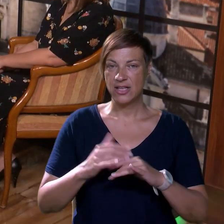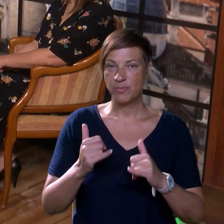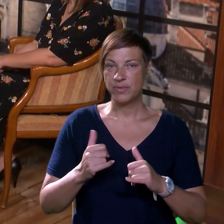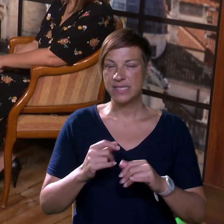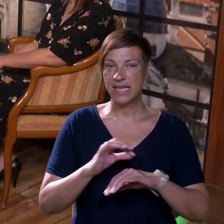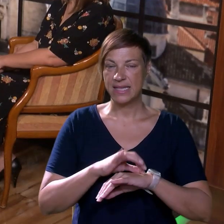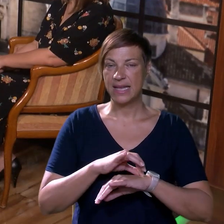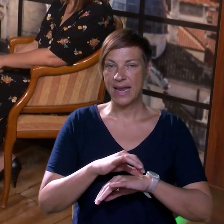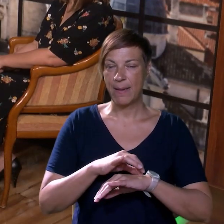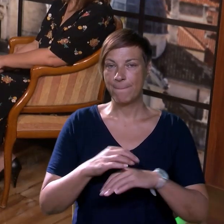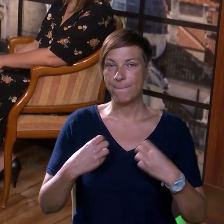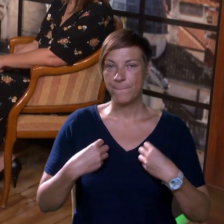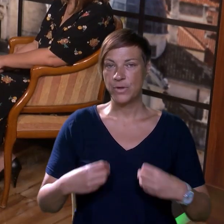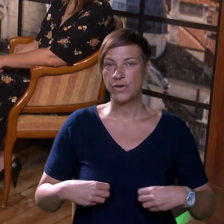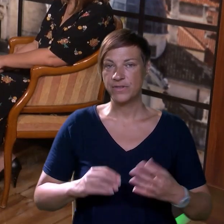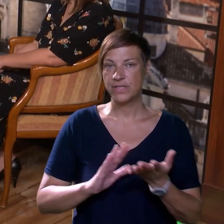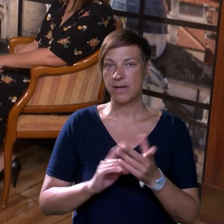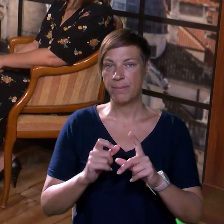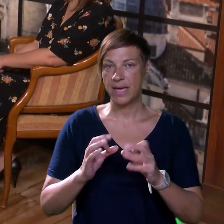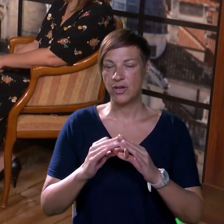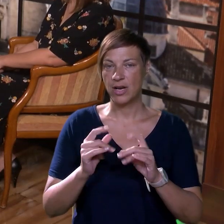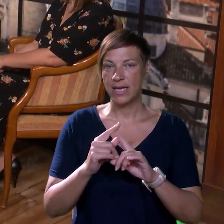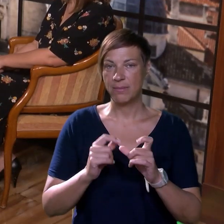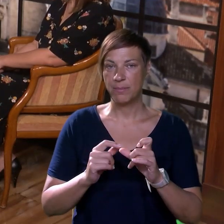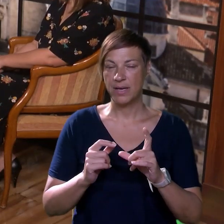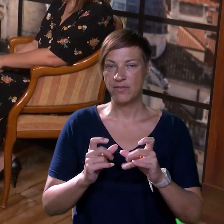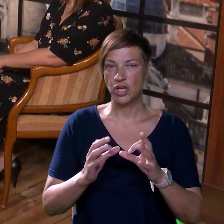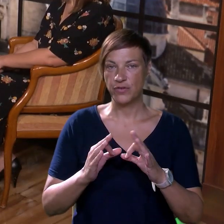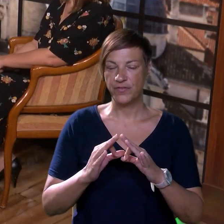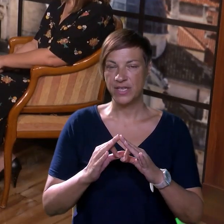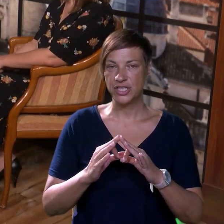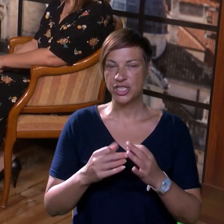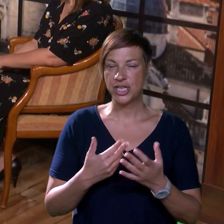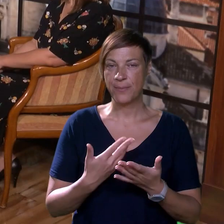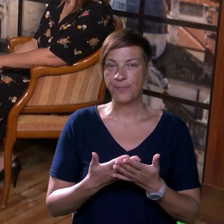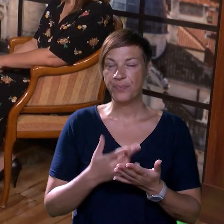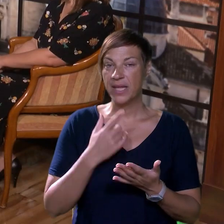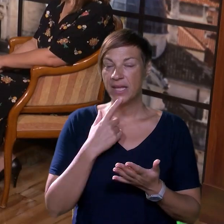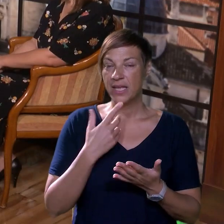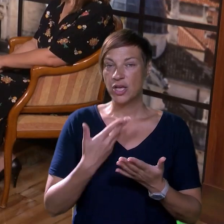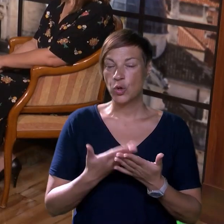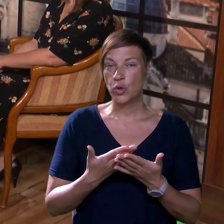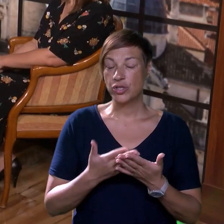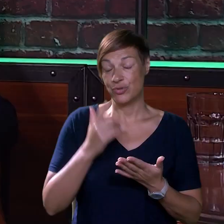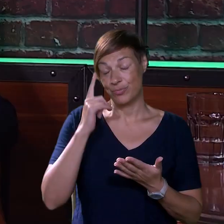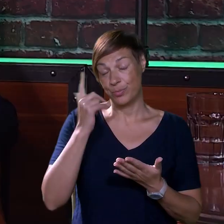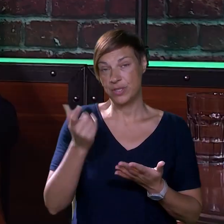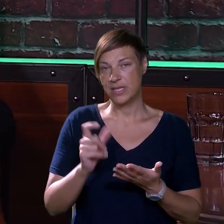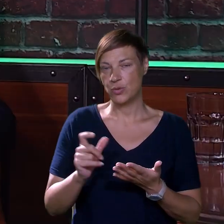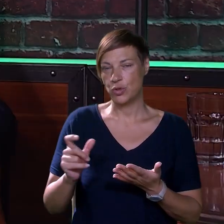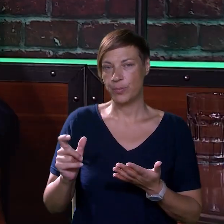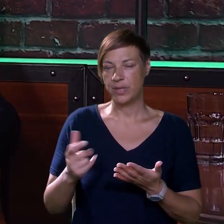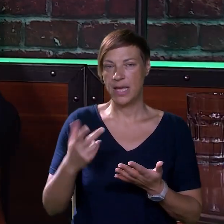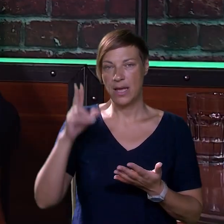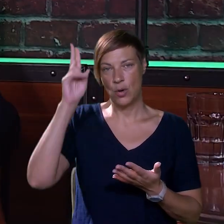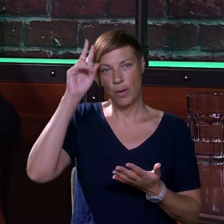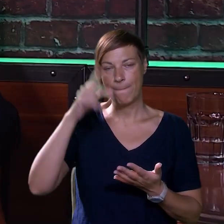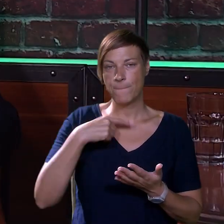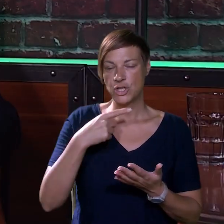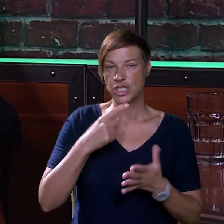na docenta, na profesora Manolu i docenta Pavlovića, koji su, da rečete, doajeni u ovom dijelu i može se